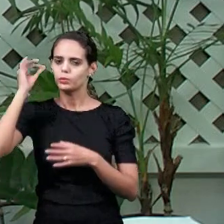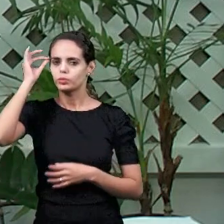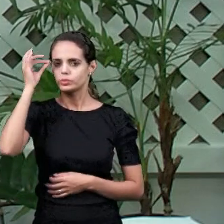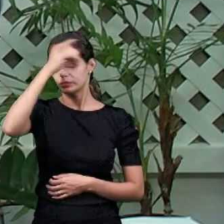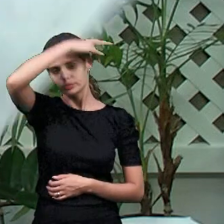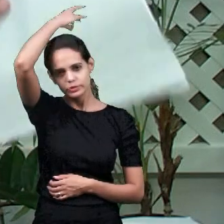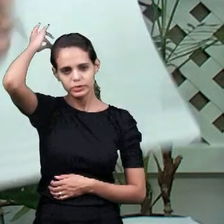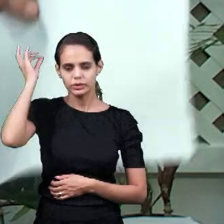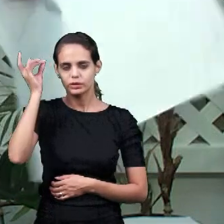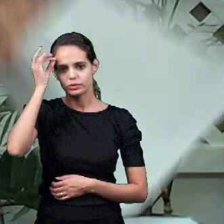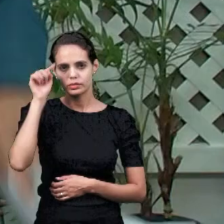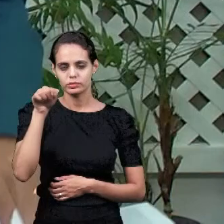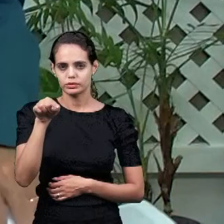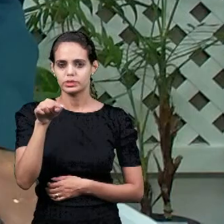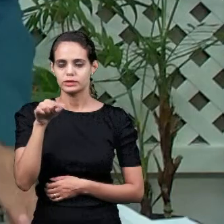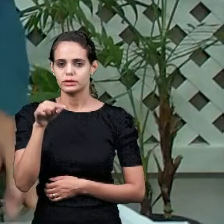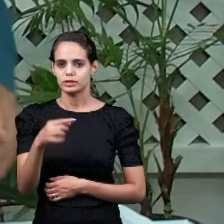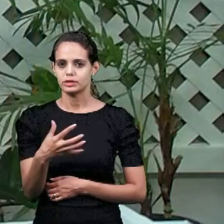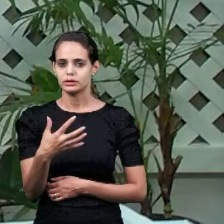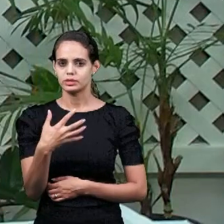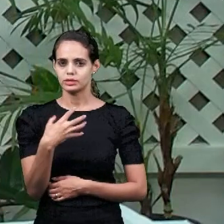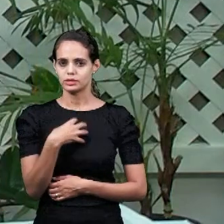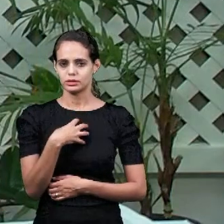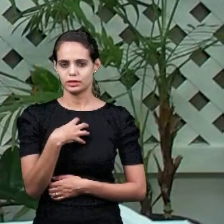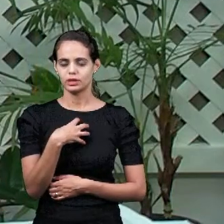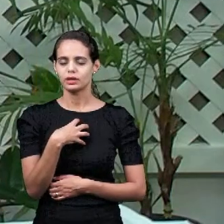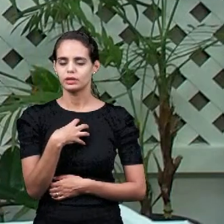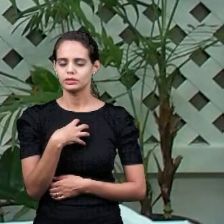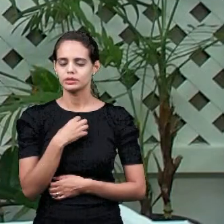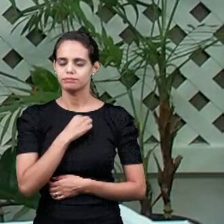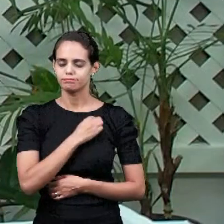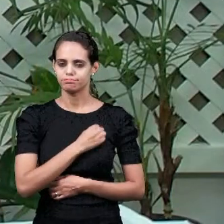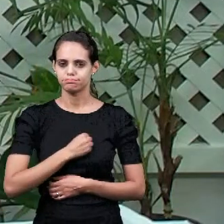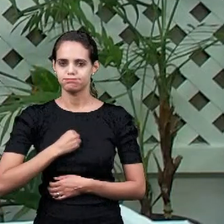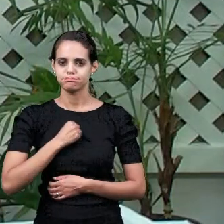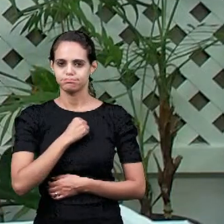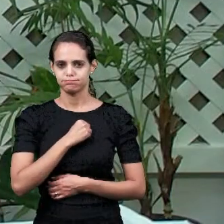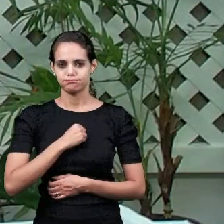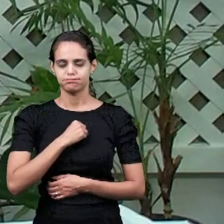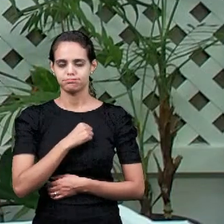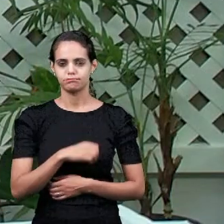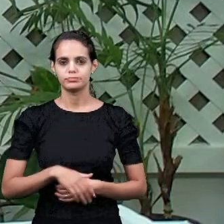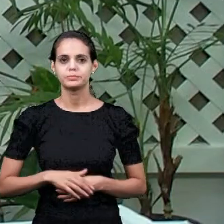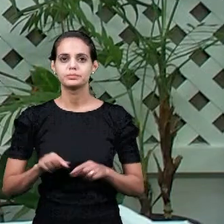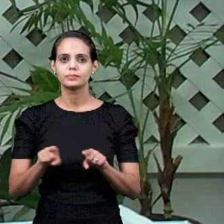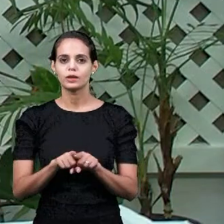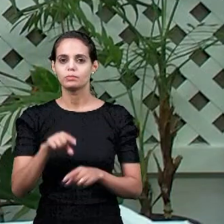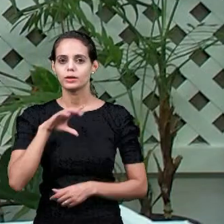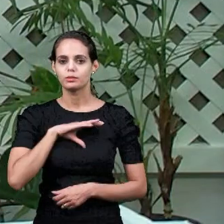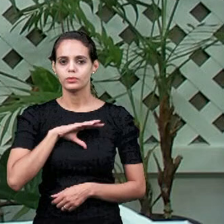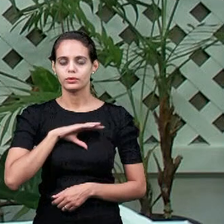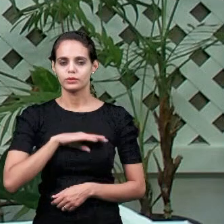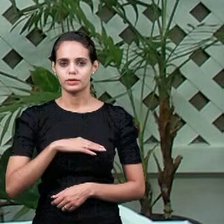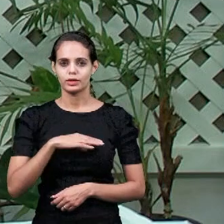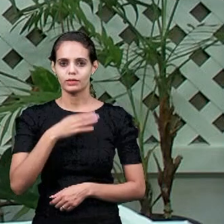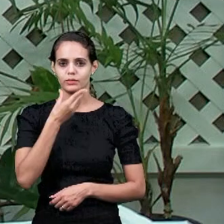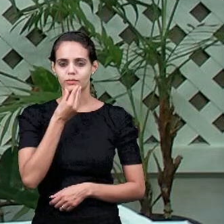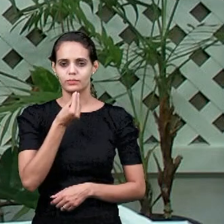son départ. Nous avons encore notre frère de Portugal, un homme simple. Il